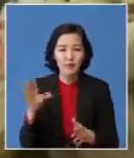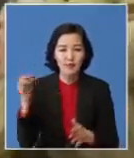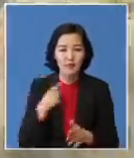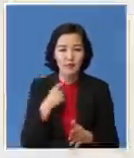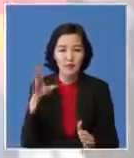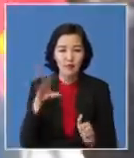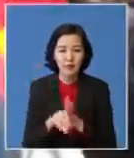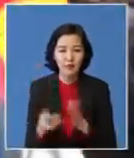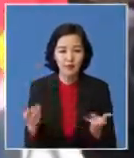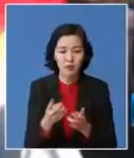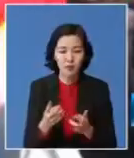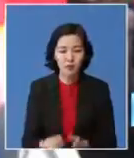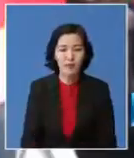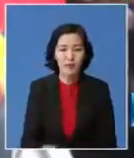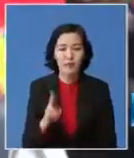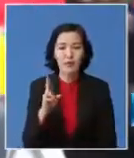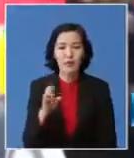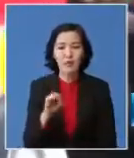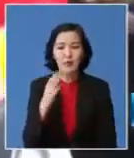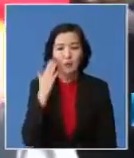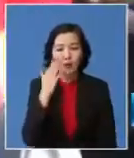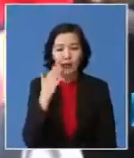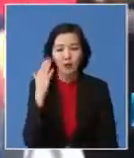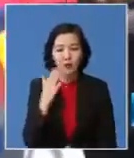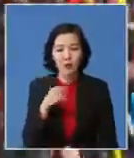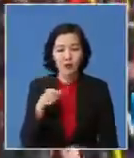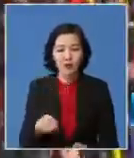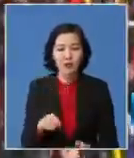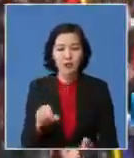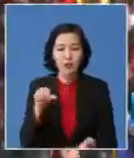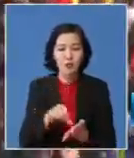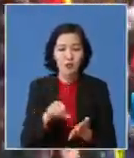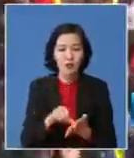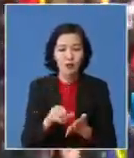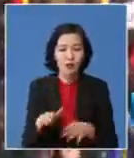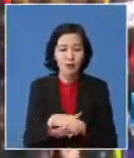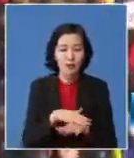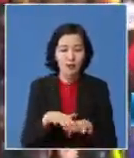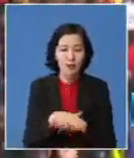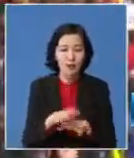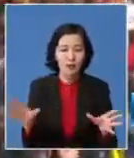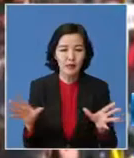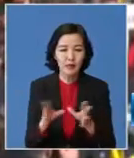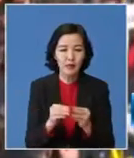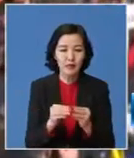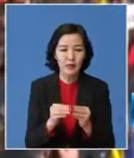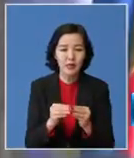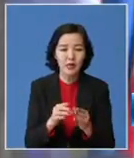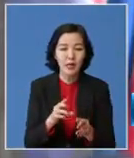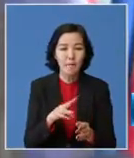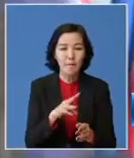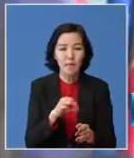голосов. В Кишиневе около 10 тысяч человек приняли участие в митинге за объединение Молдавии с Румынией.